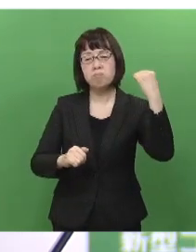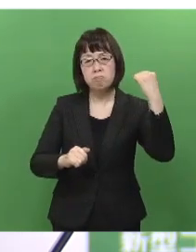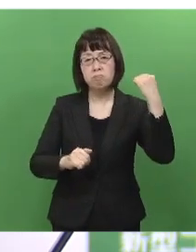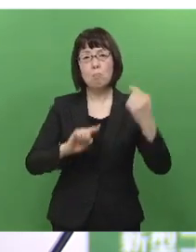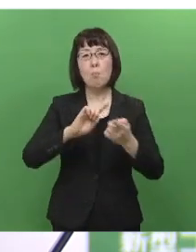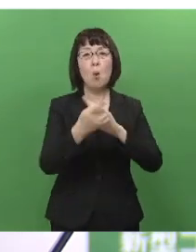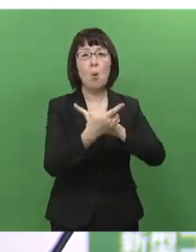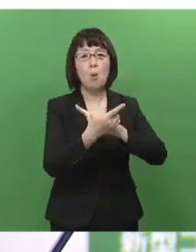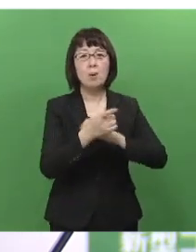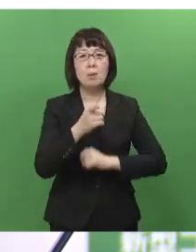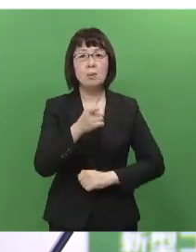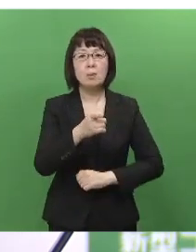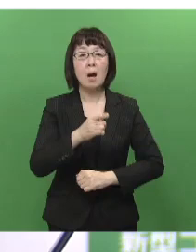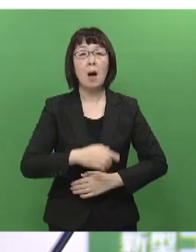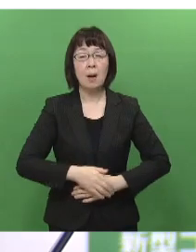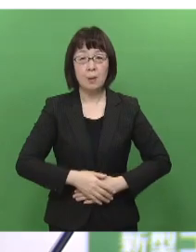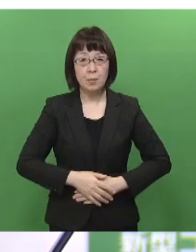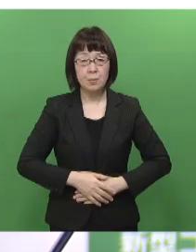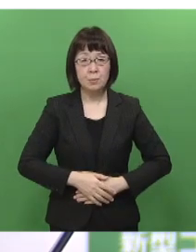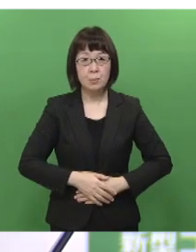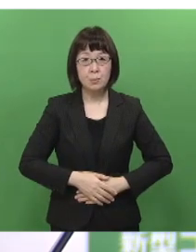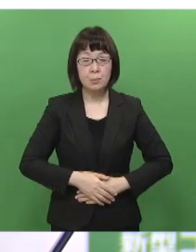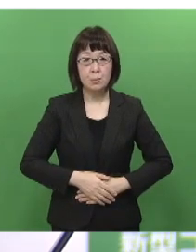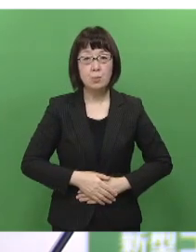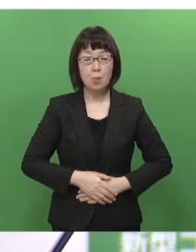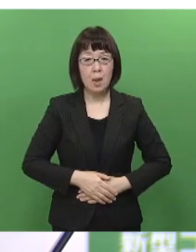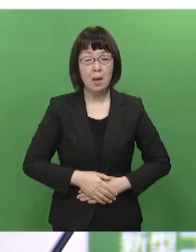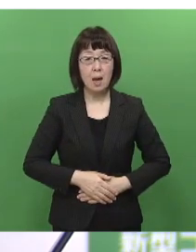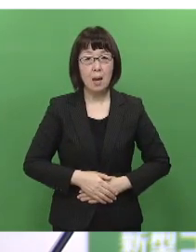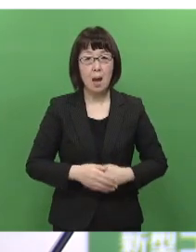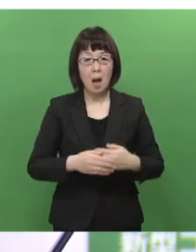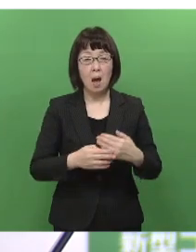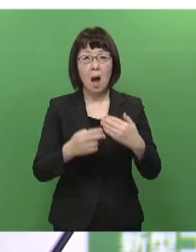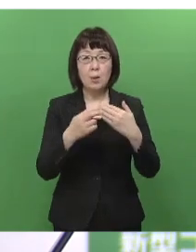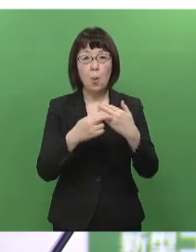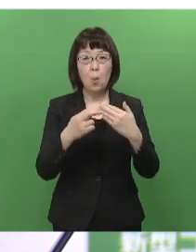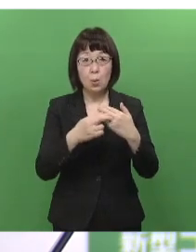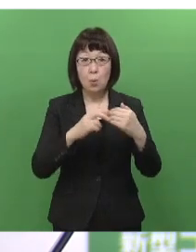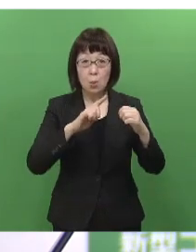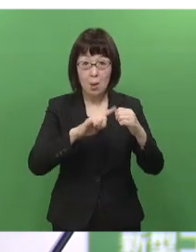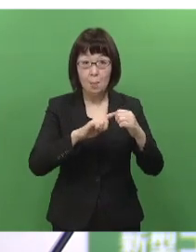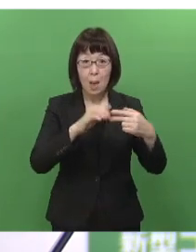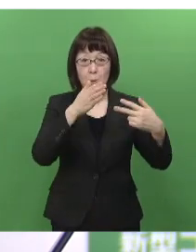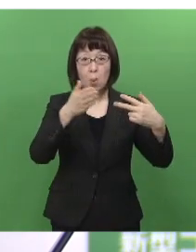。また療養施設から抜け出すという、